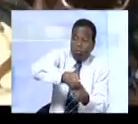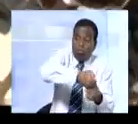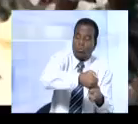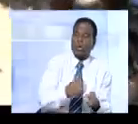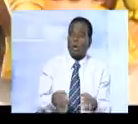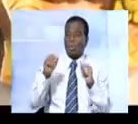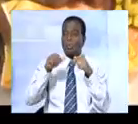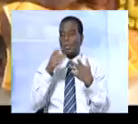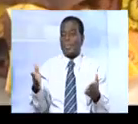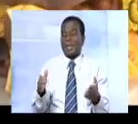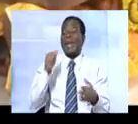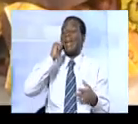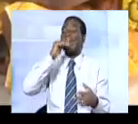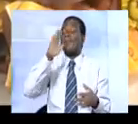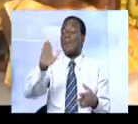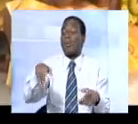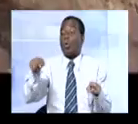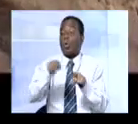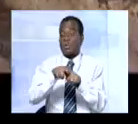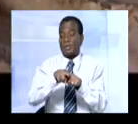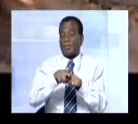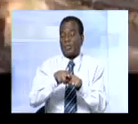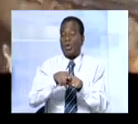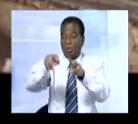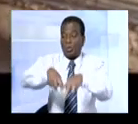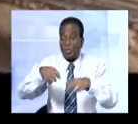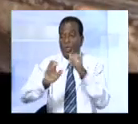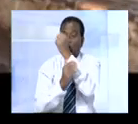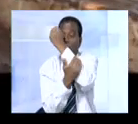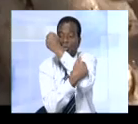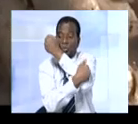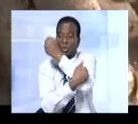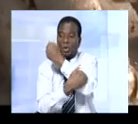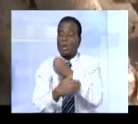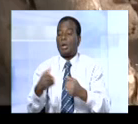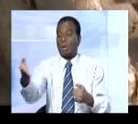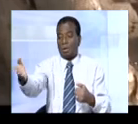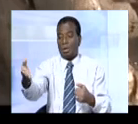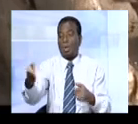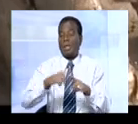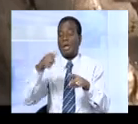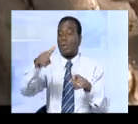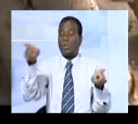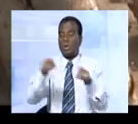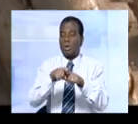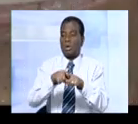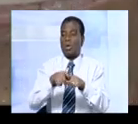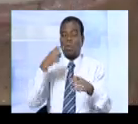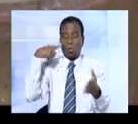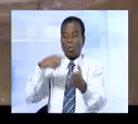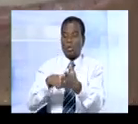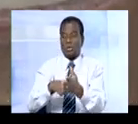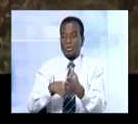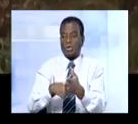de cette même localité, qui produisaient 100 tonnes de manioc par an, sont passées à 2000 tonnes. Mais là aussi, on constate